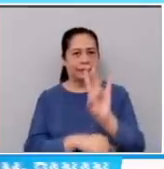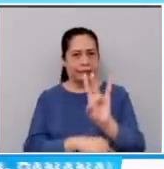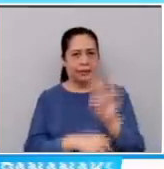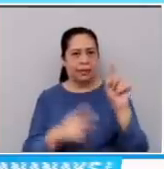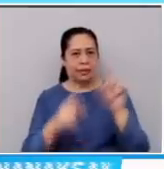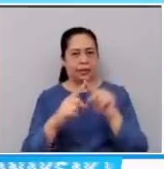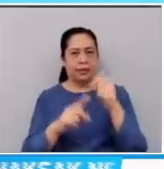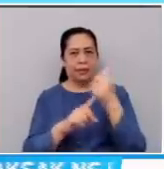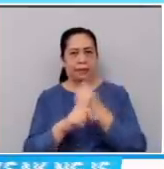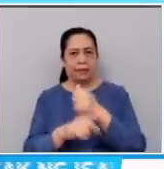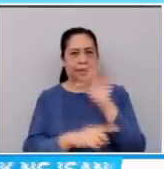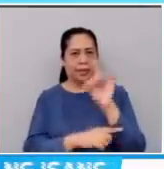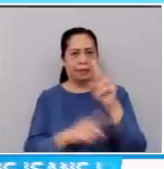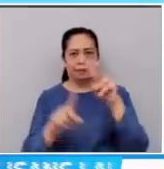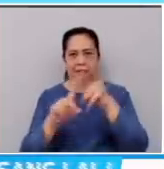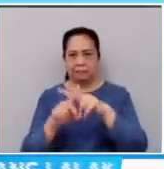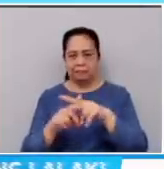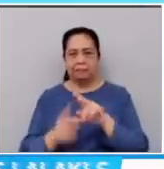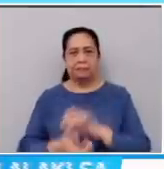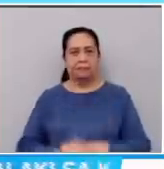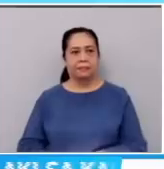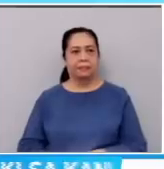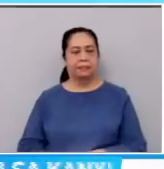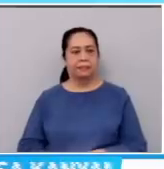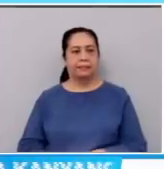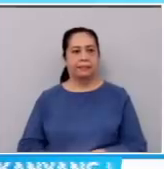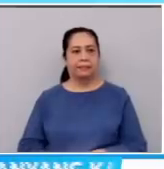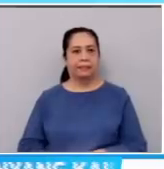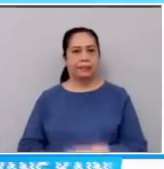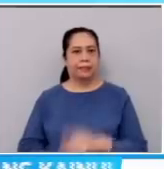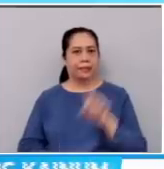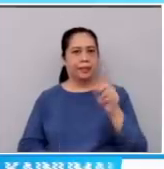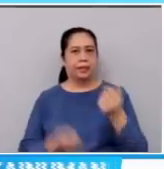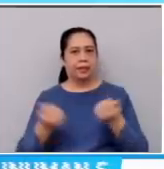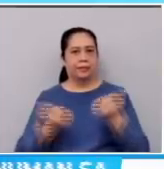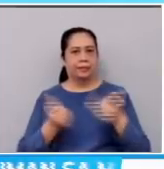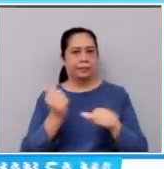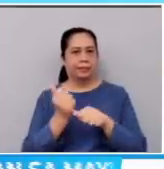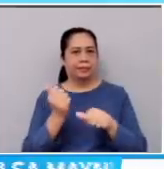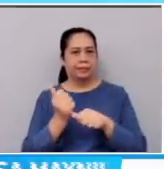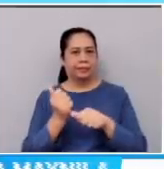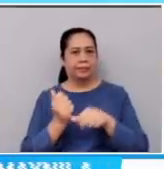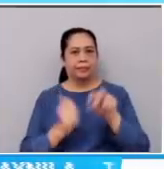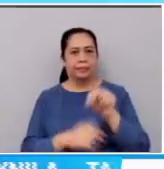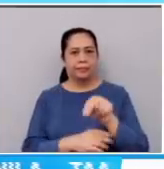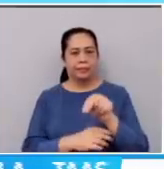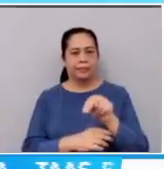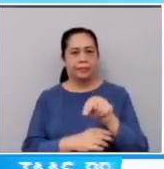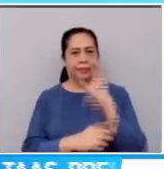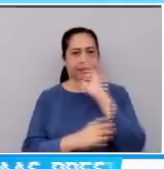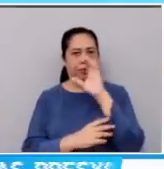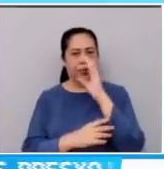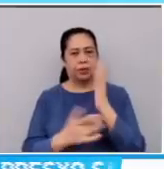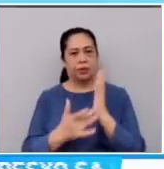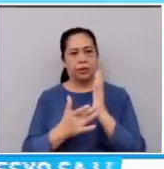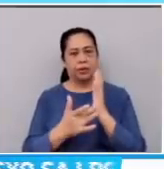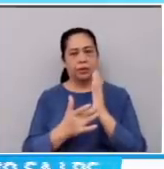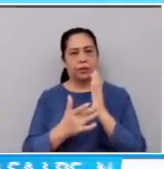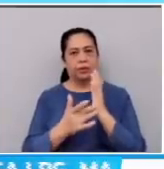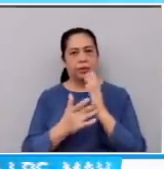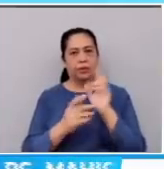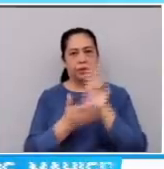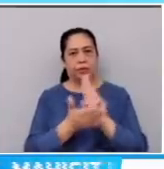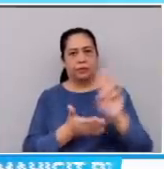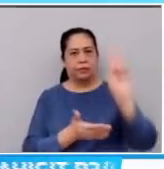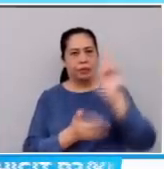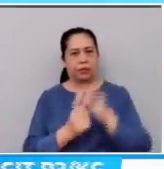ang application. Isang administrative assistant naman ang kailangan ng Cebu Technological University. Para po